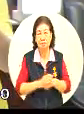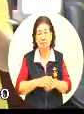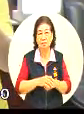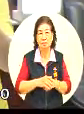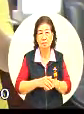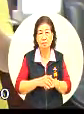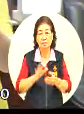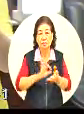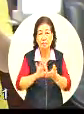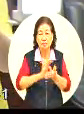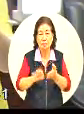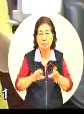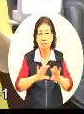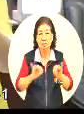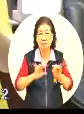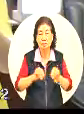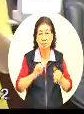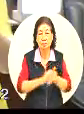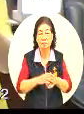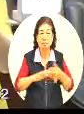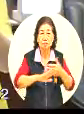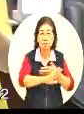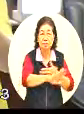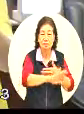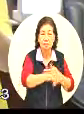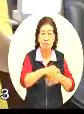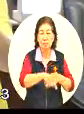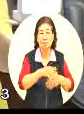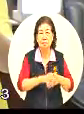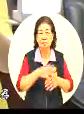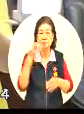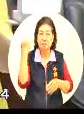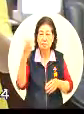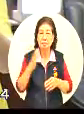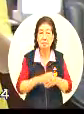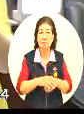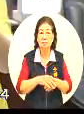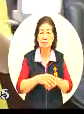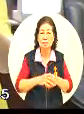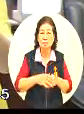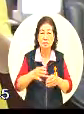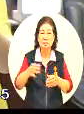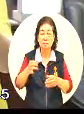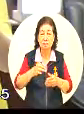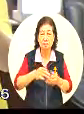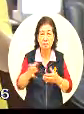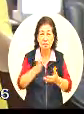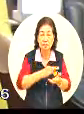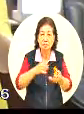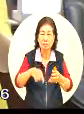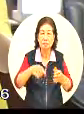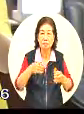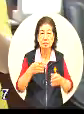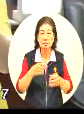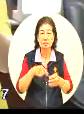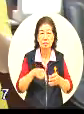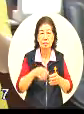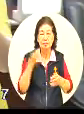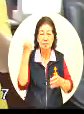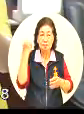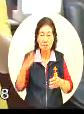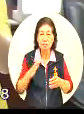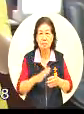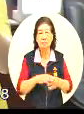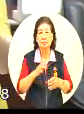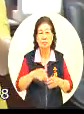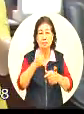有其他的建商还是新买主有想进一步的申请新的建造。好啊，